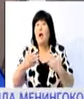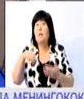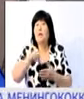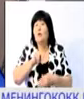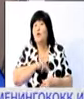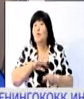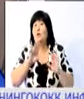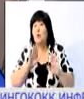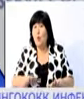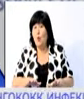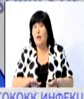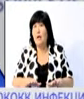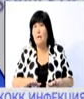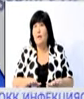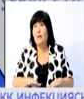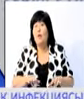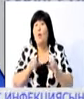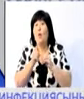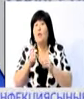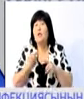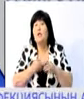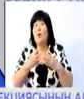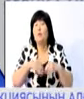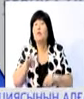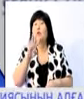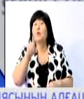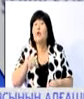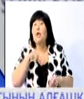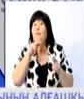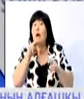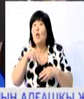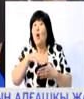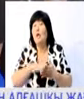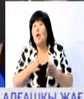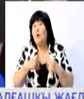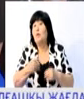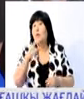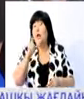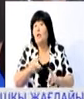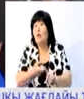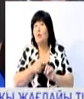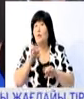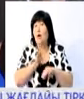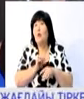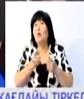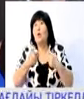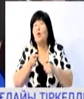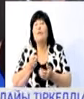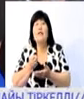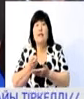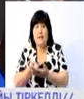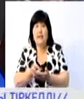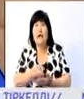болған жұмыс орнынан 11 және отбасындағы 4 адам бақылауға алынды. Отбасынан бір адам жұқпалы аурулар бөліміне